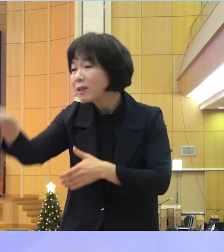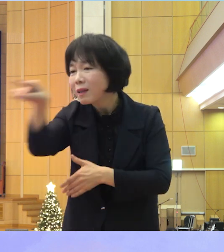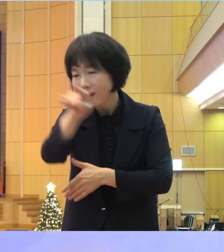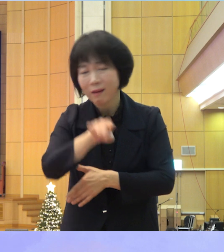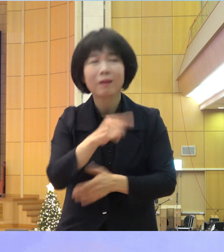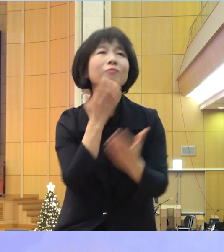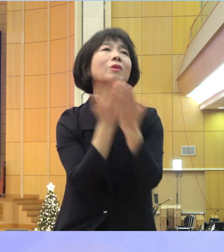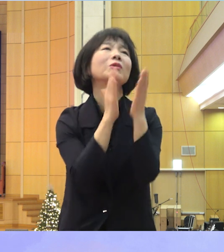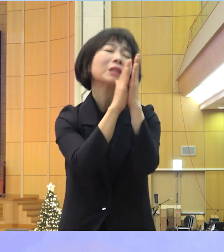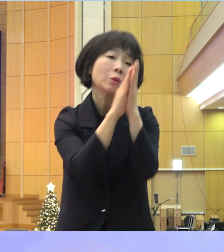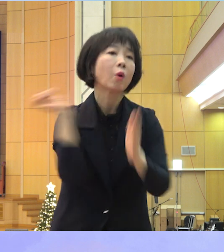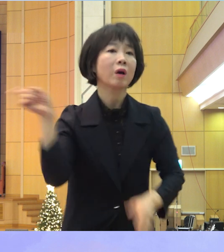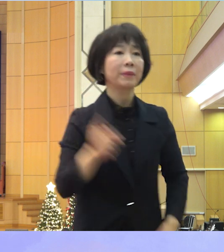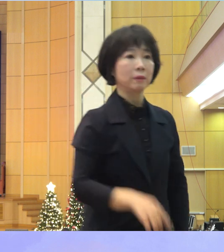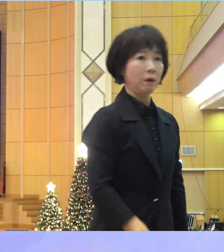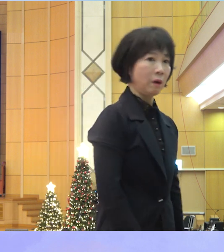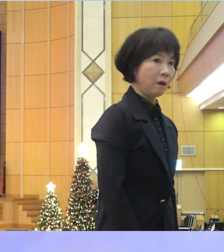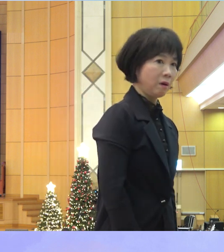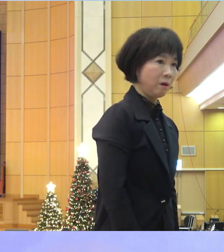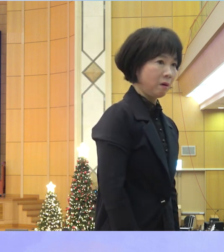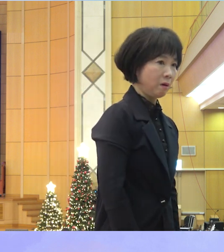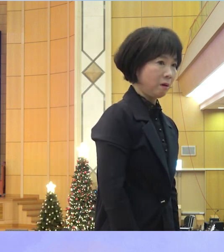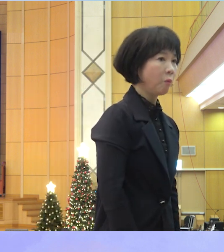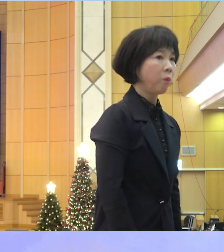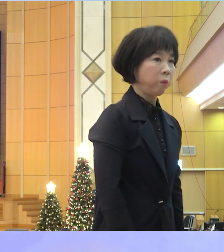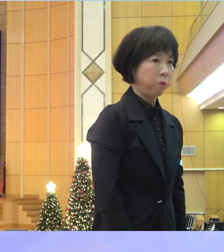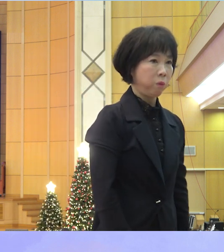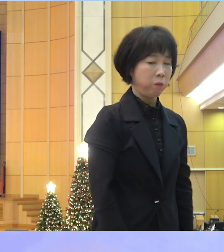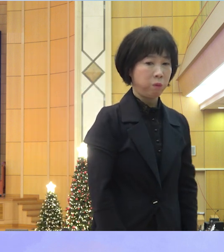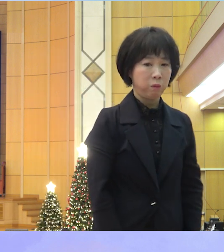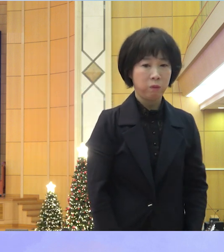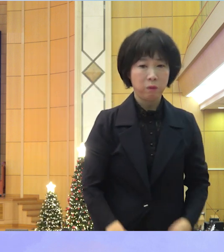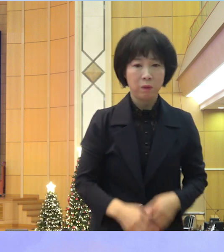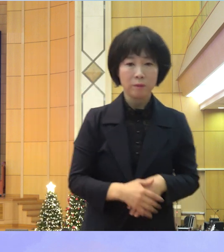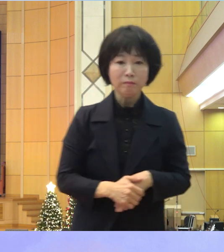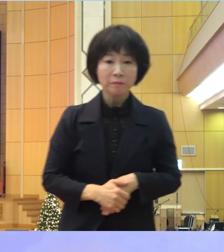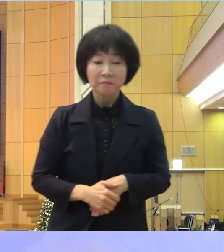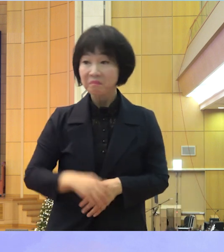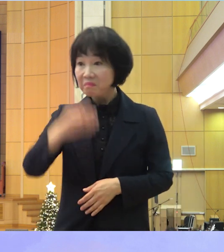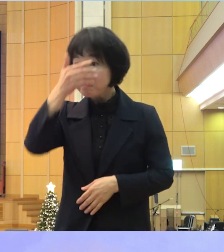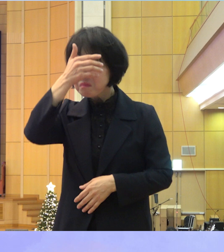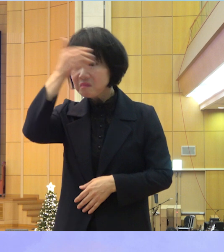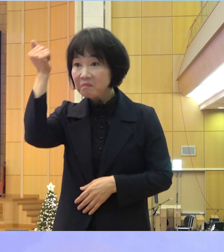연세 많으신 권사님들이 저에게 찾아와서, 목사님 저